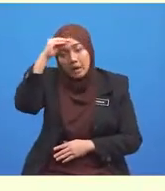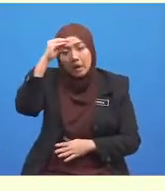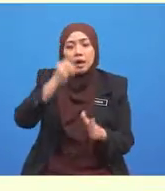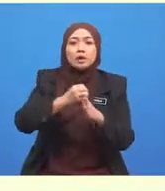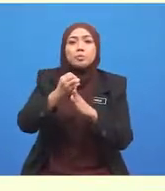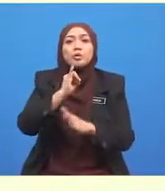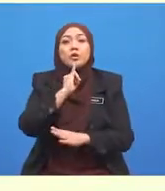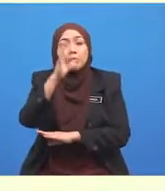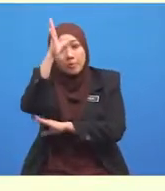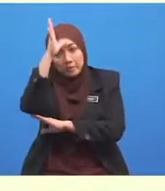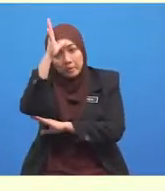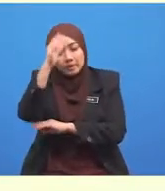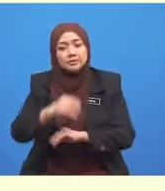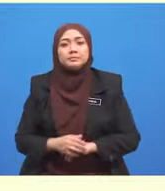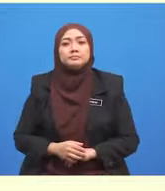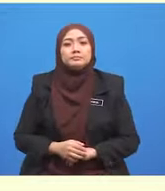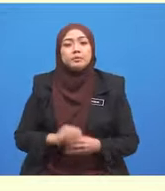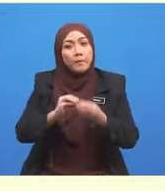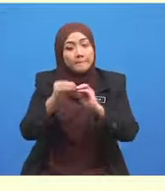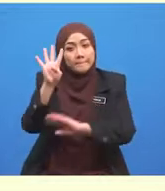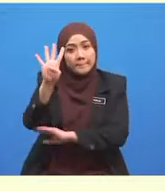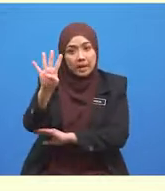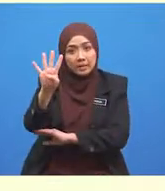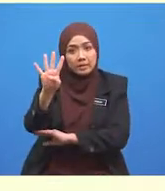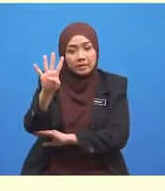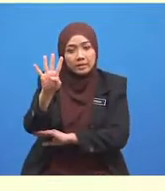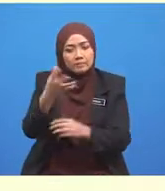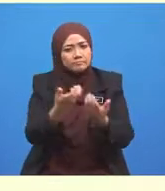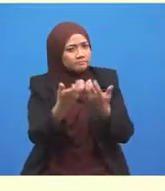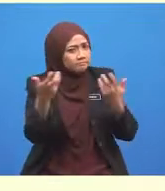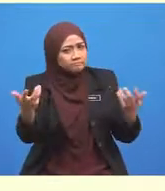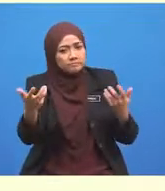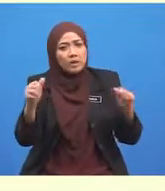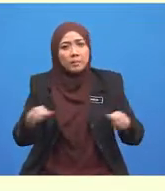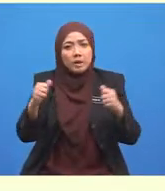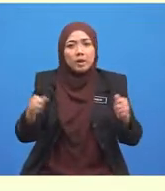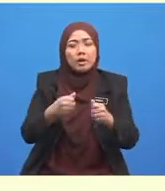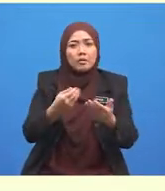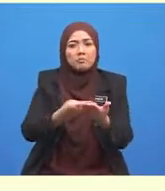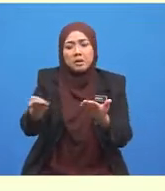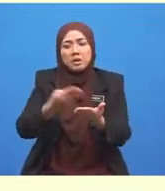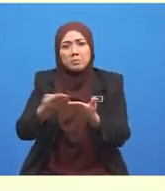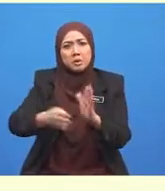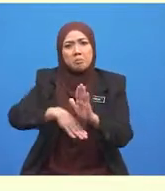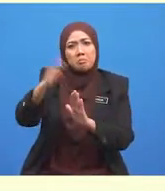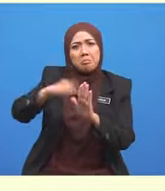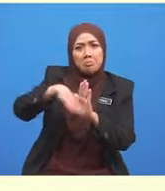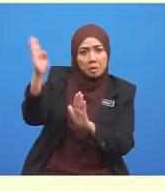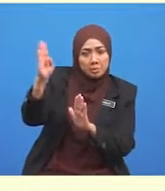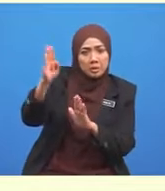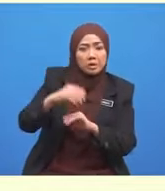Keempat, mengelakkan amalan berbelanja berlebihan. Dan kelima,